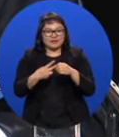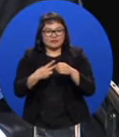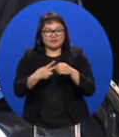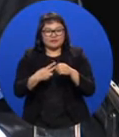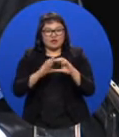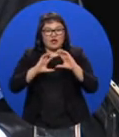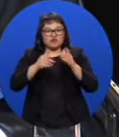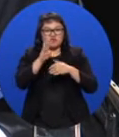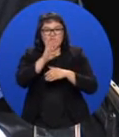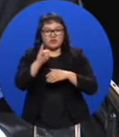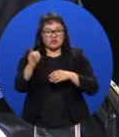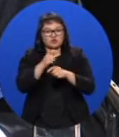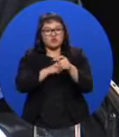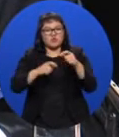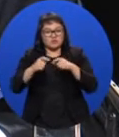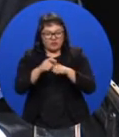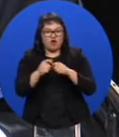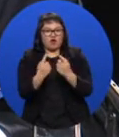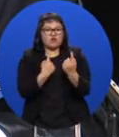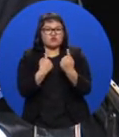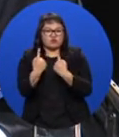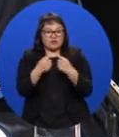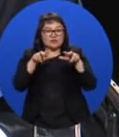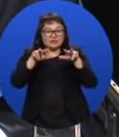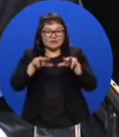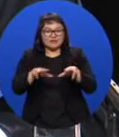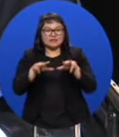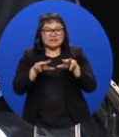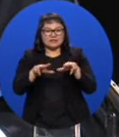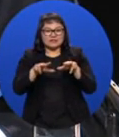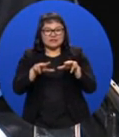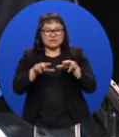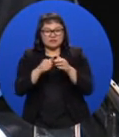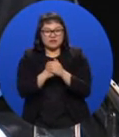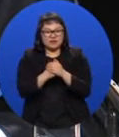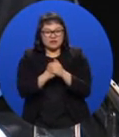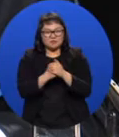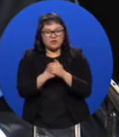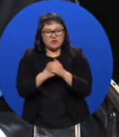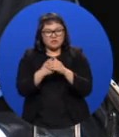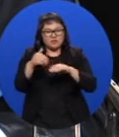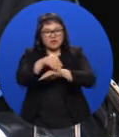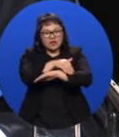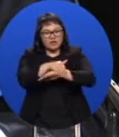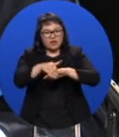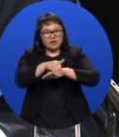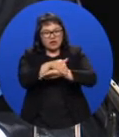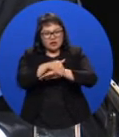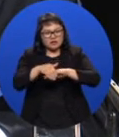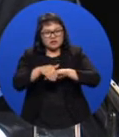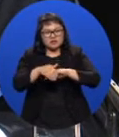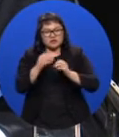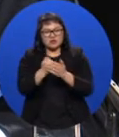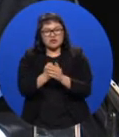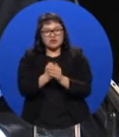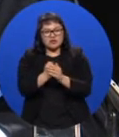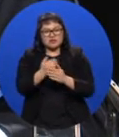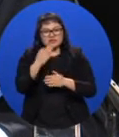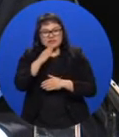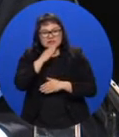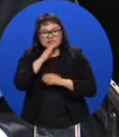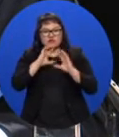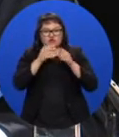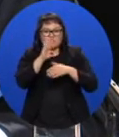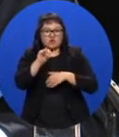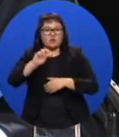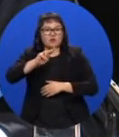잠깐만요. 국비를 좀 더 상향해야 됩니다. 잠깐만. 지금 현재 광특회계 계정으로 되어 있는 그 계정을 순수 국비로 바꿔야 된다고 저는